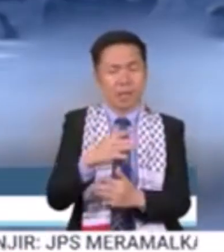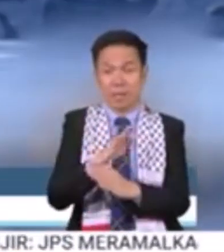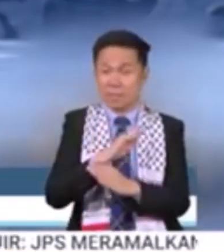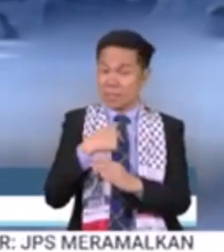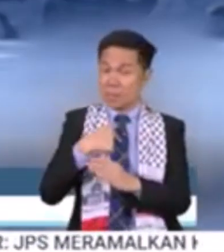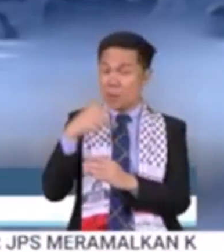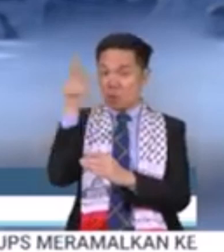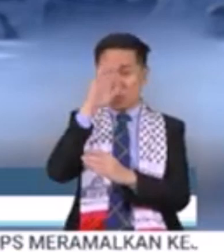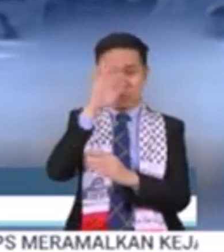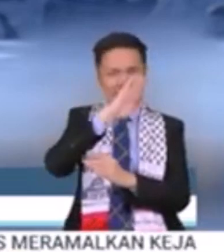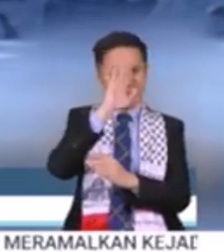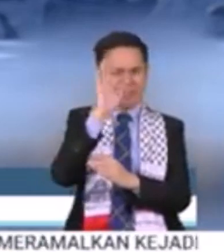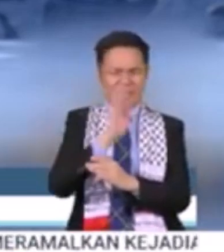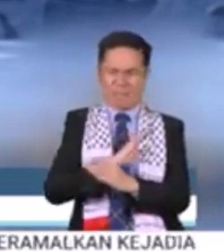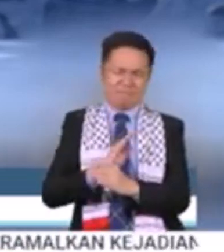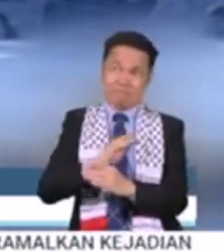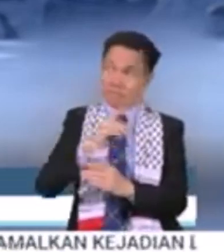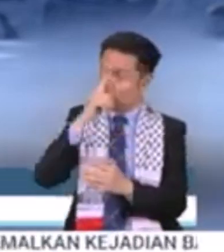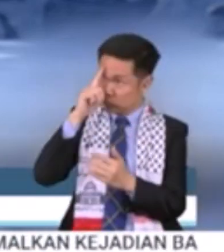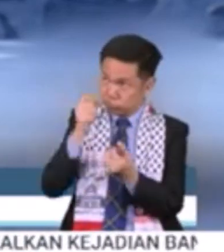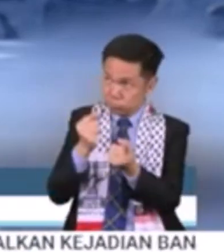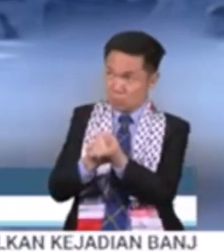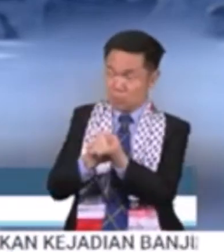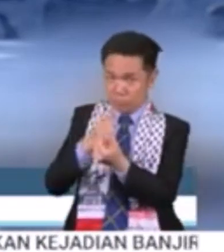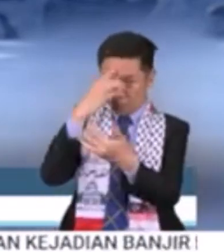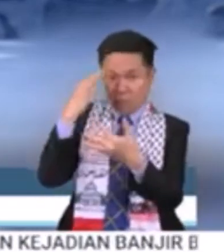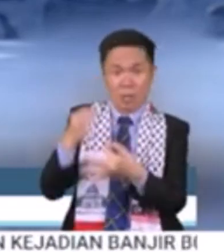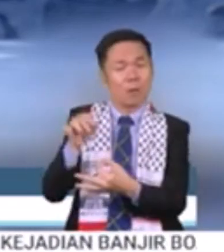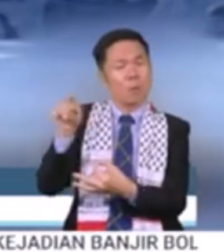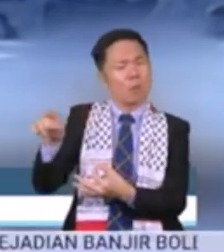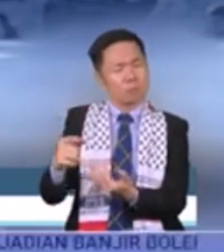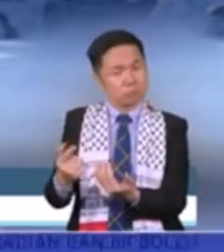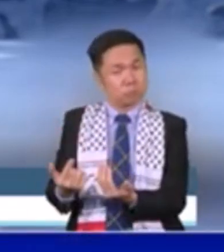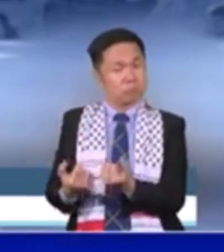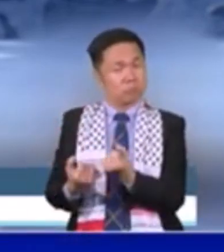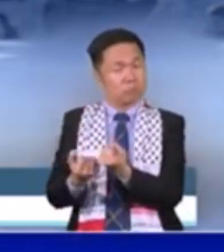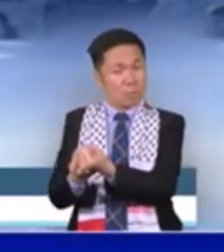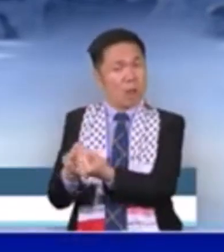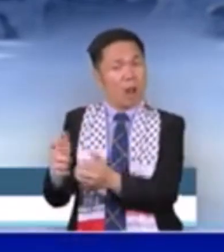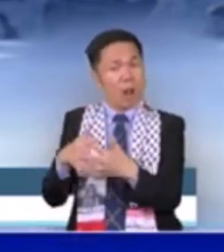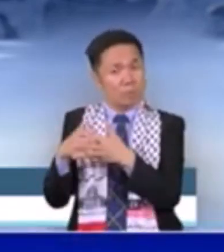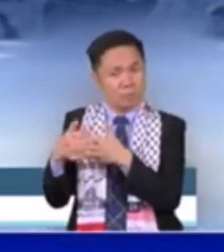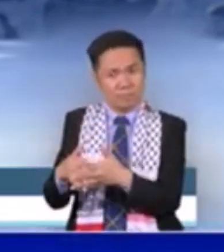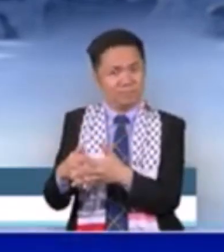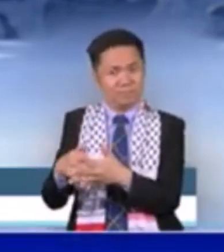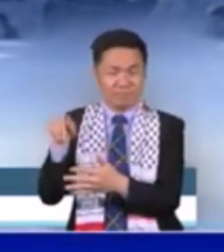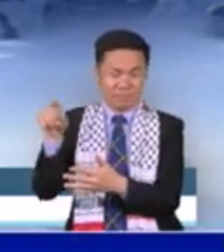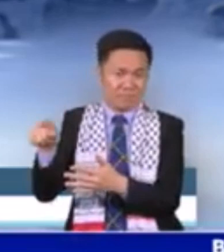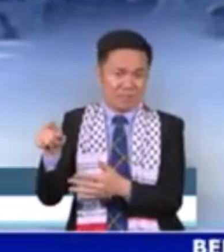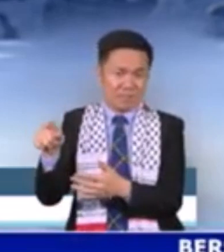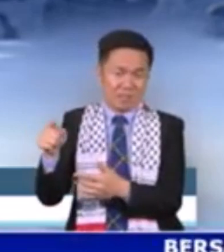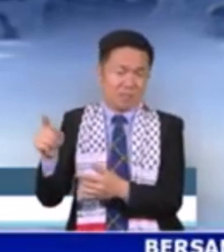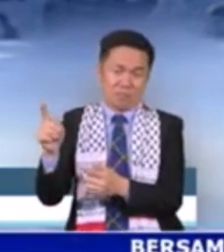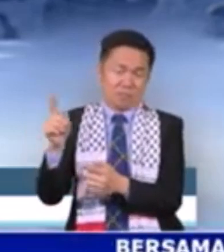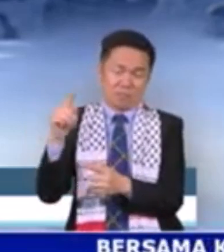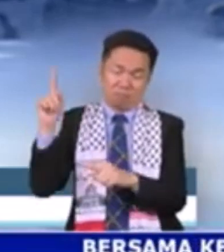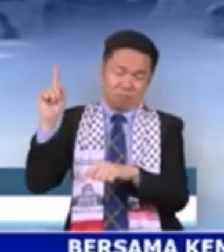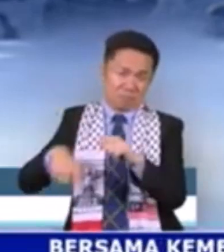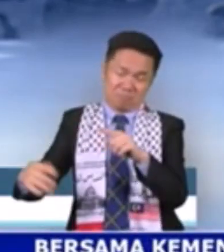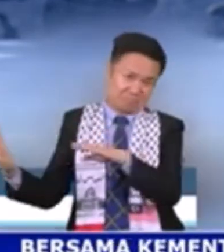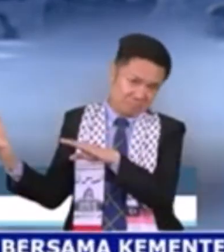keputusan mana-mana negara termasuk Amerika Syarikat yang mengenakan sekatan atau